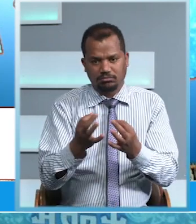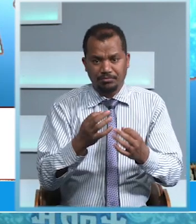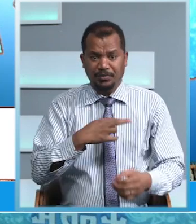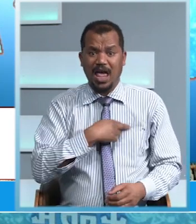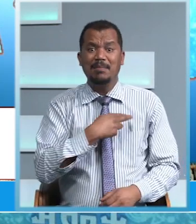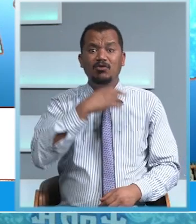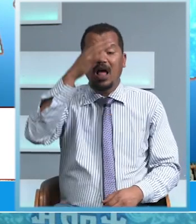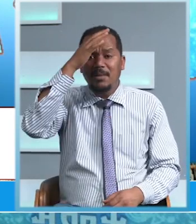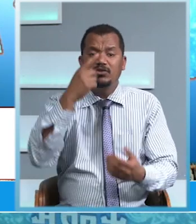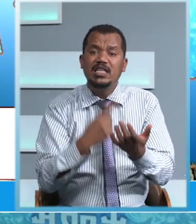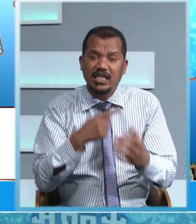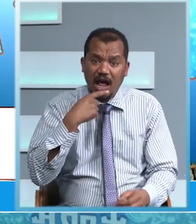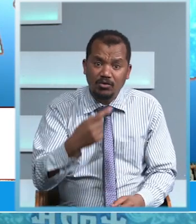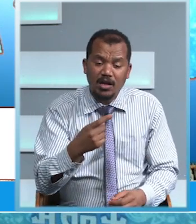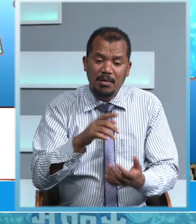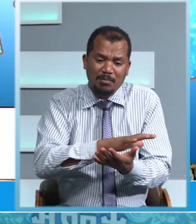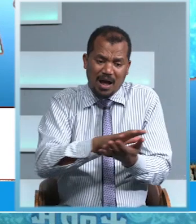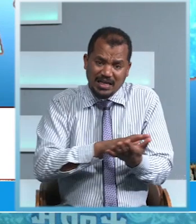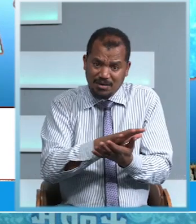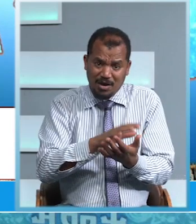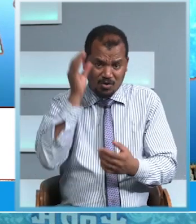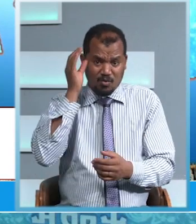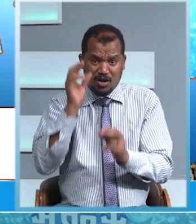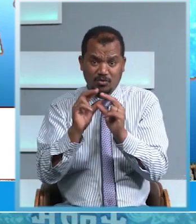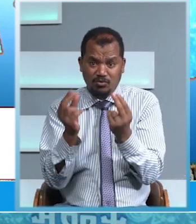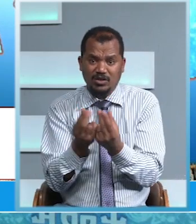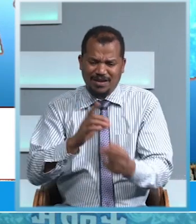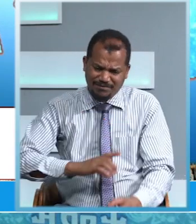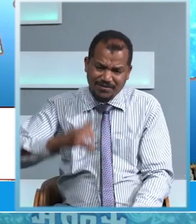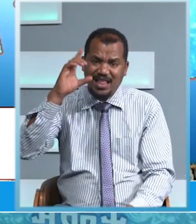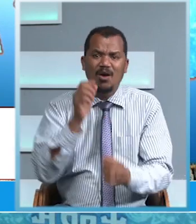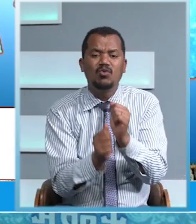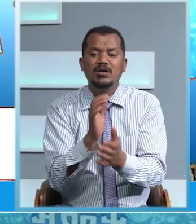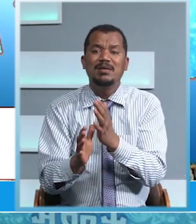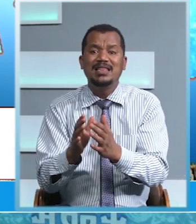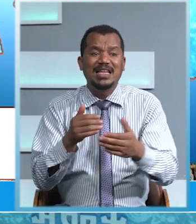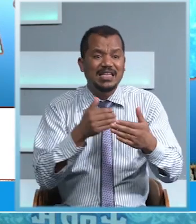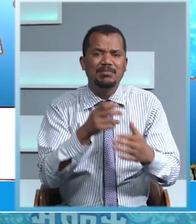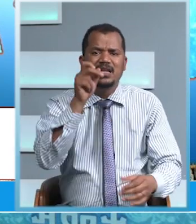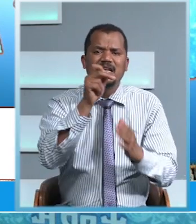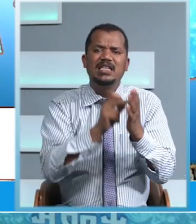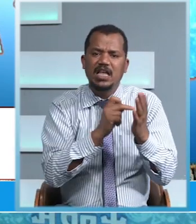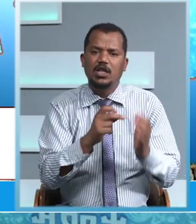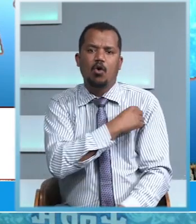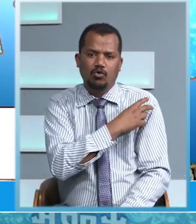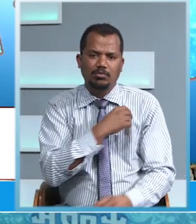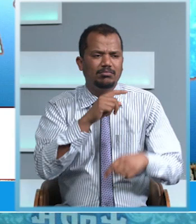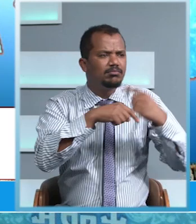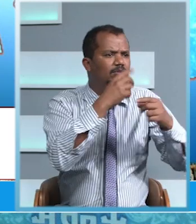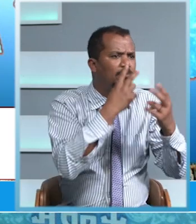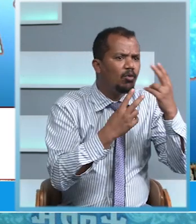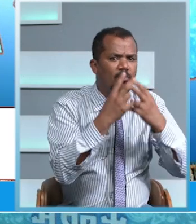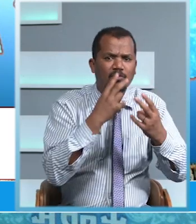ገለጹ። የሃይማኖት አባቶች ይህንን ያሉት በአሸባሪው የህወሓት ቡድን ከፍተኛ ውድመት የደረሰበትን የደሴን